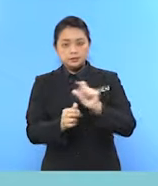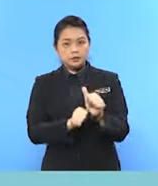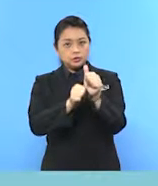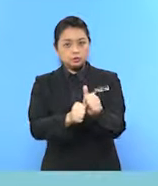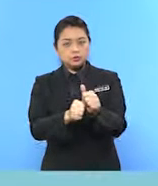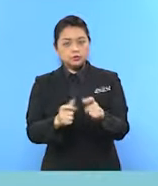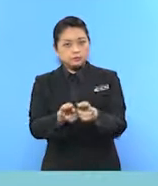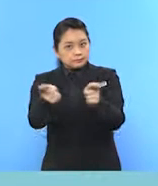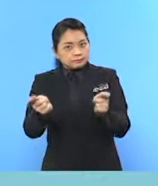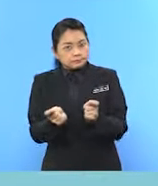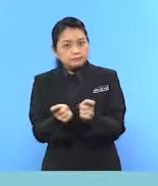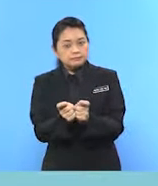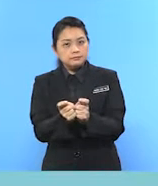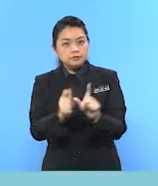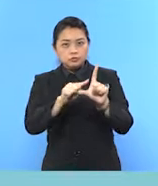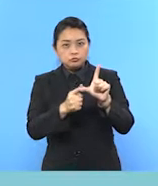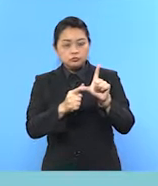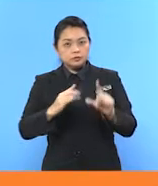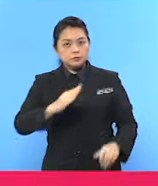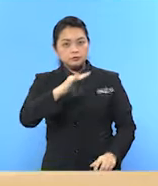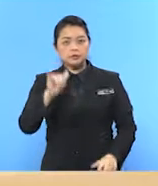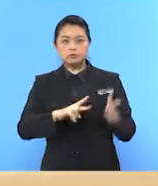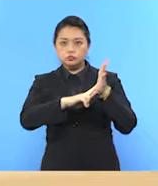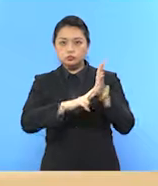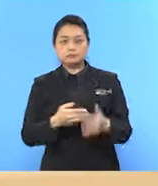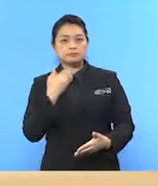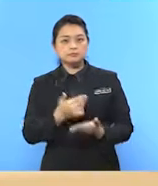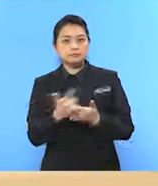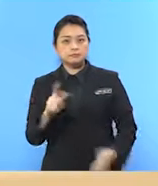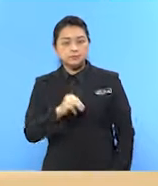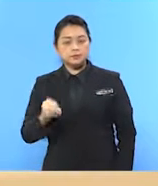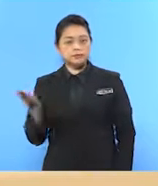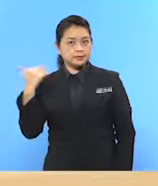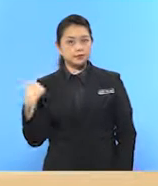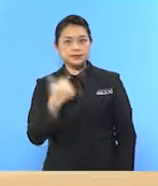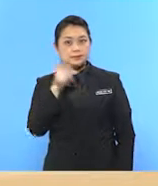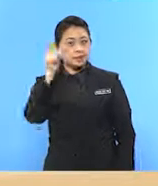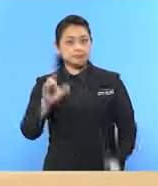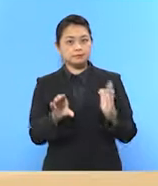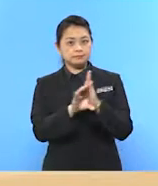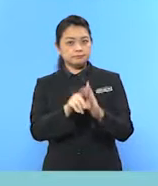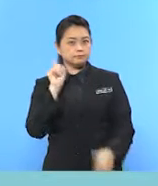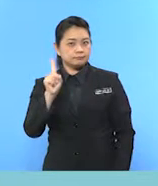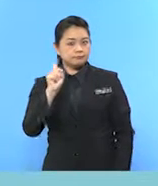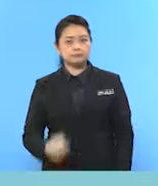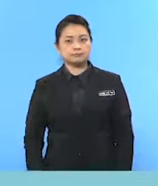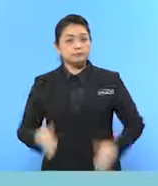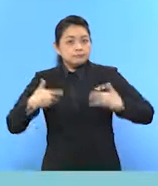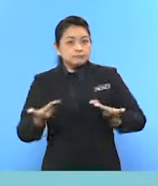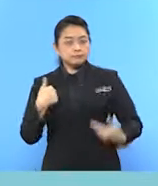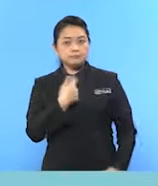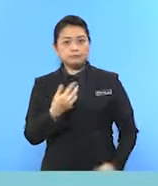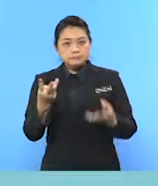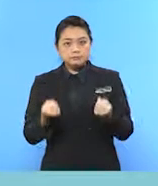mengikut kedudukan sudut tirus yang dirujuk. Baiklah, murid-murid, mari kita lihat contoh satu. Bagaimana